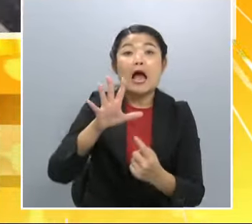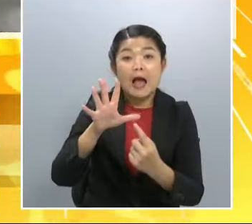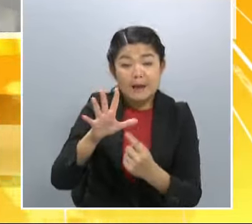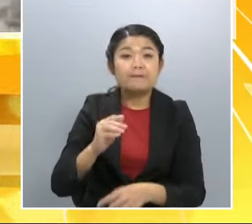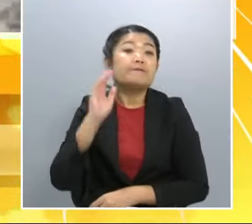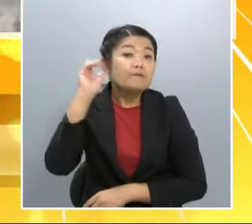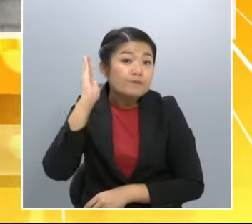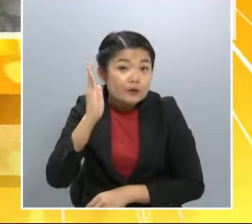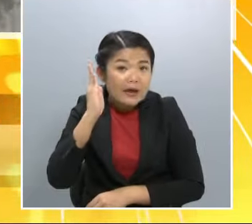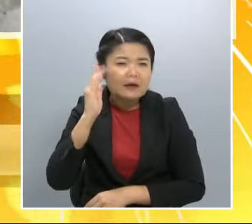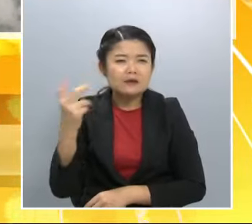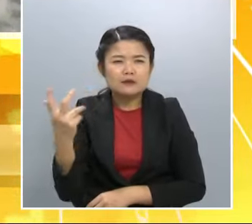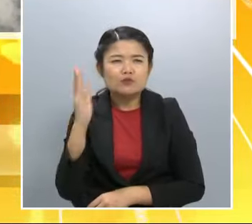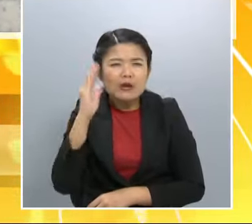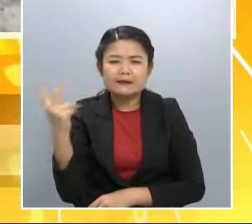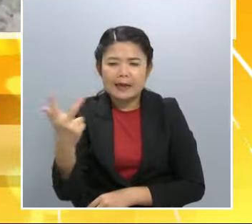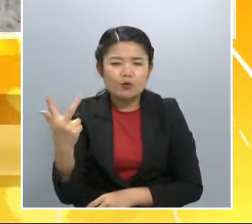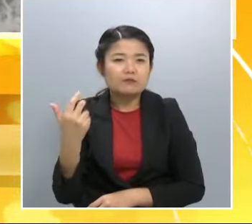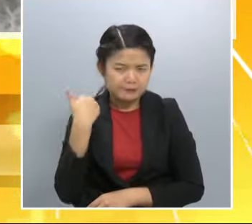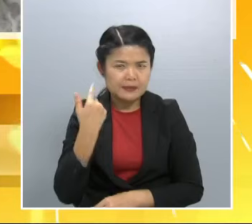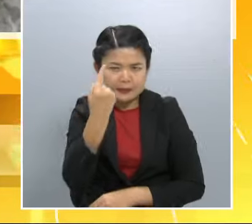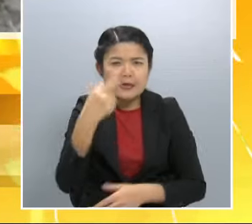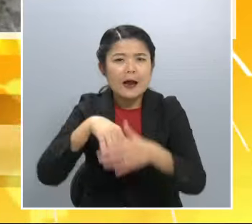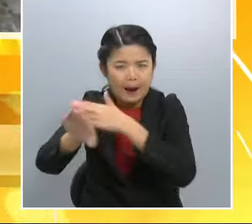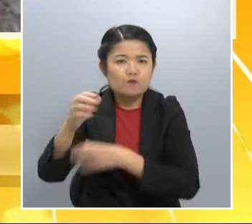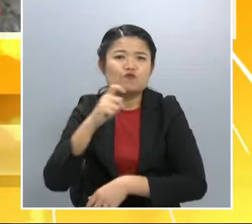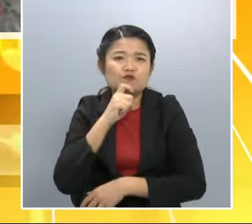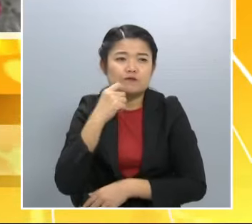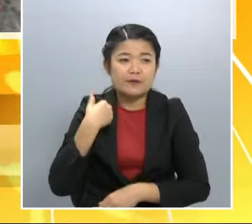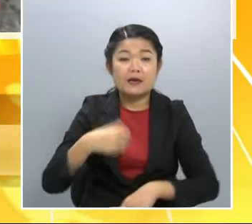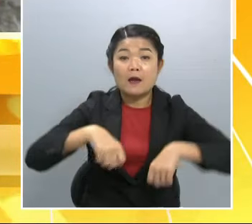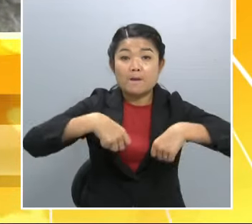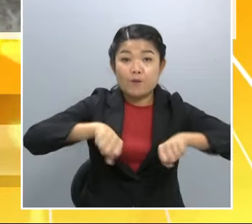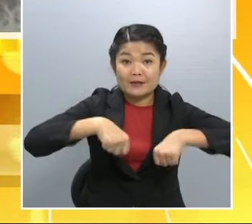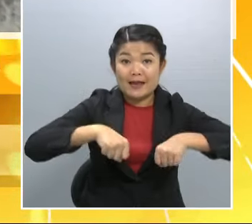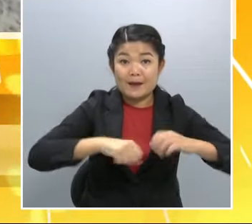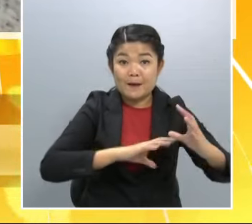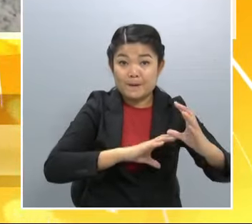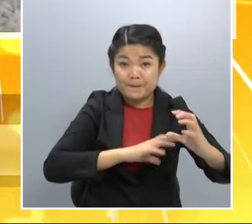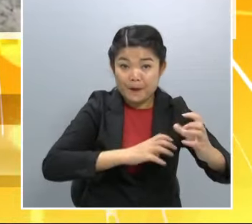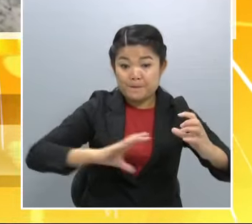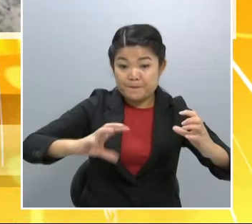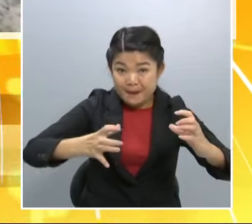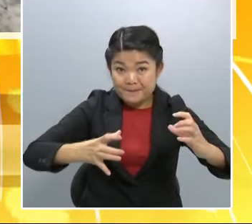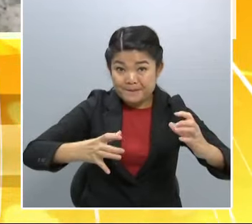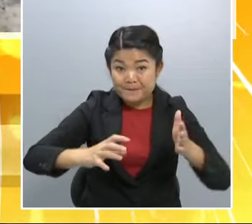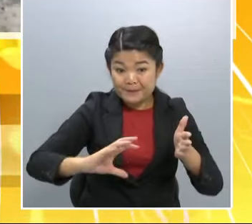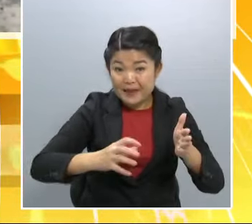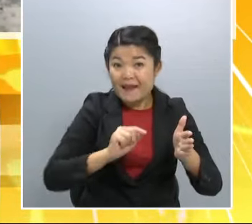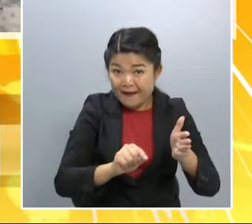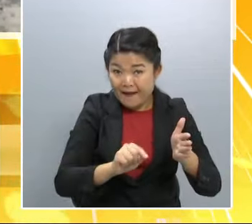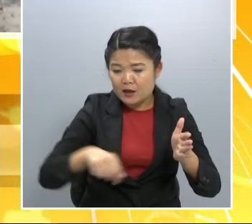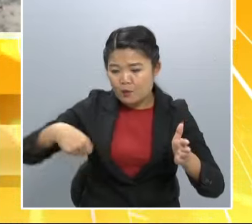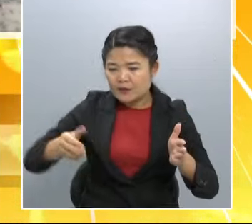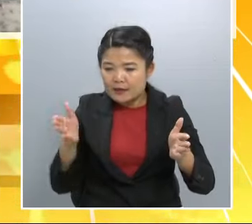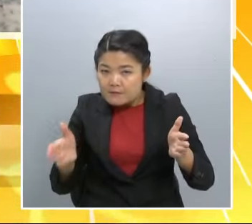แล้วก็นายเทพอีกคนนึงซึ่งยังหลบหนีโดยใช้รถมอเตอร์ไซค์ชิ่งพวกข้าง 1คันมอเตอร์ไซค์อีกคันนึงตระเวนหา